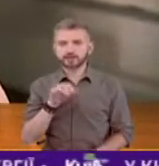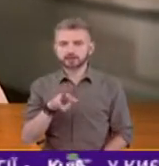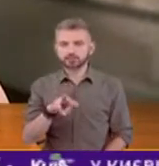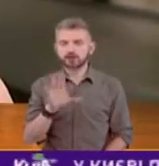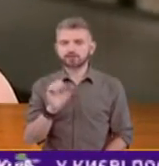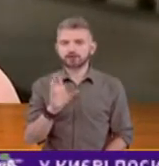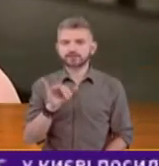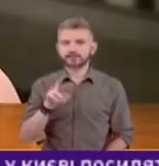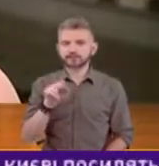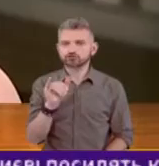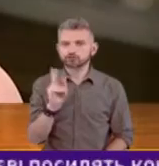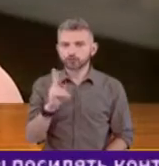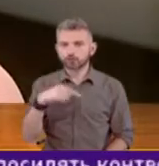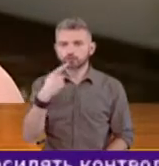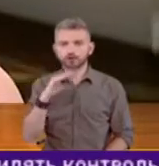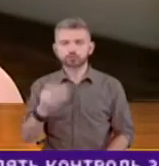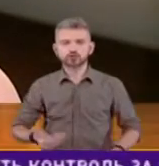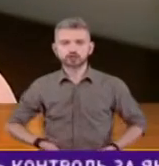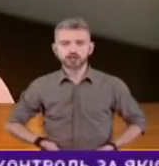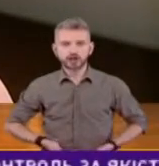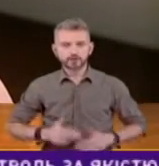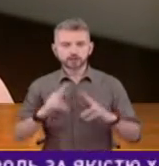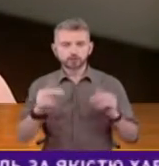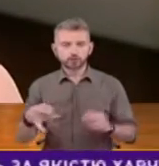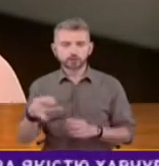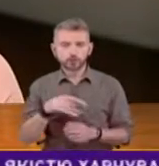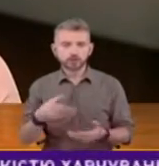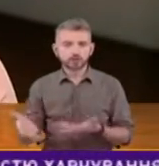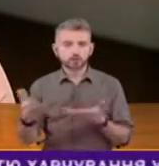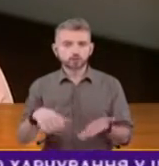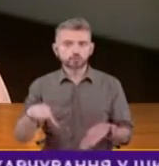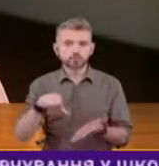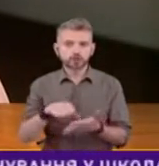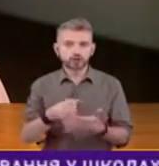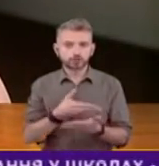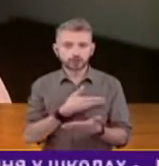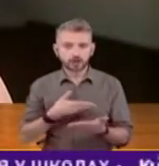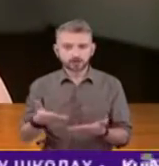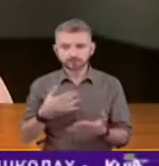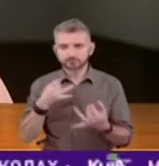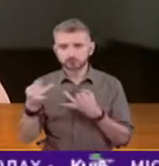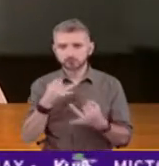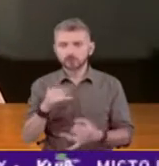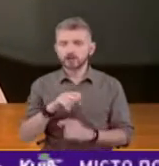Ми говоримо про життя у Дніпровському районі. Особливо запрошуємо долучатися до розмови Райдужний та Воскресенко, а саме округ